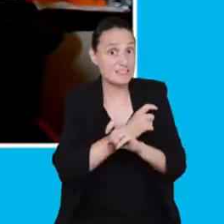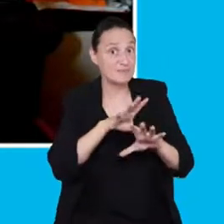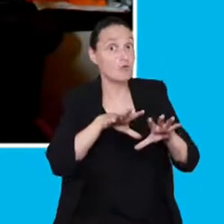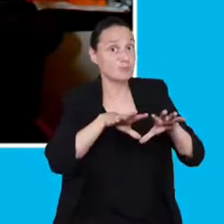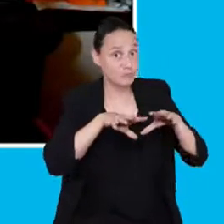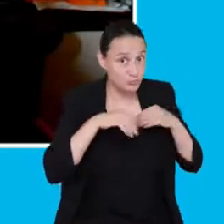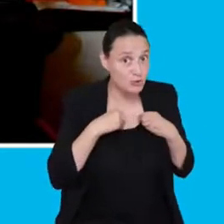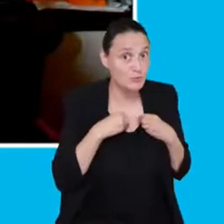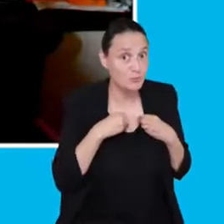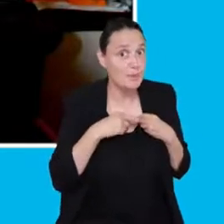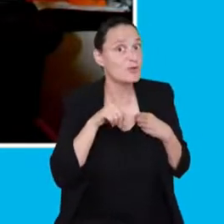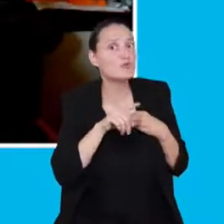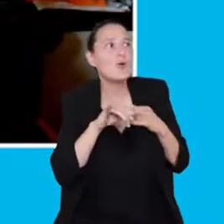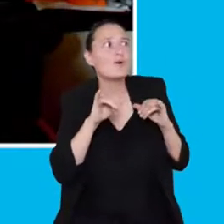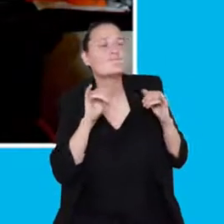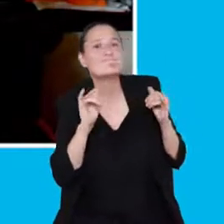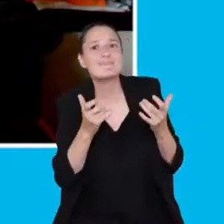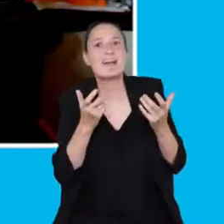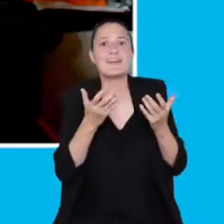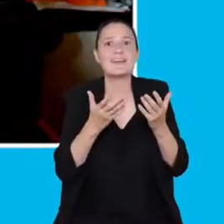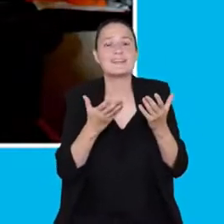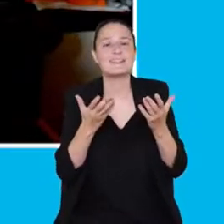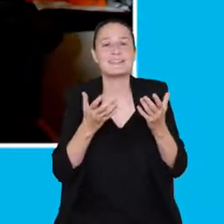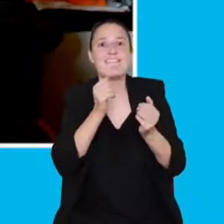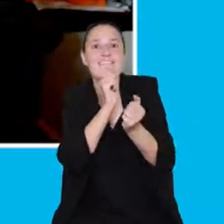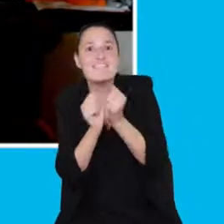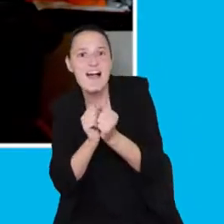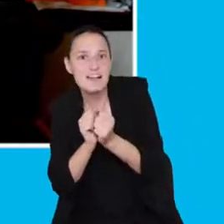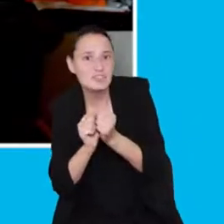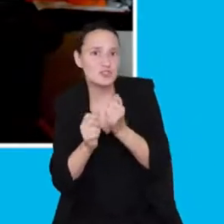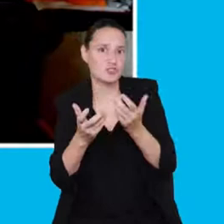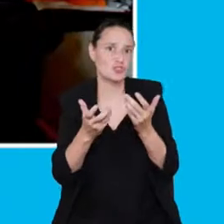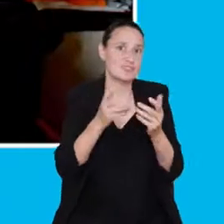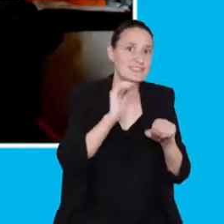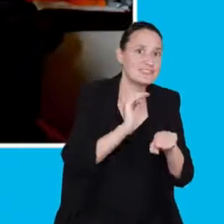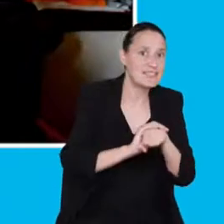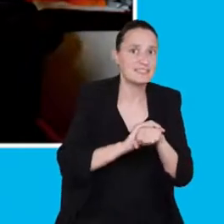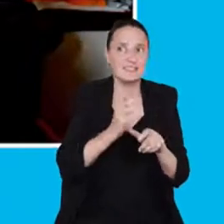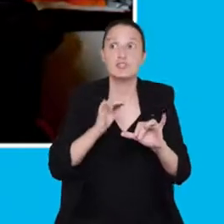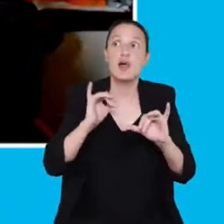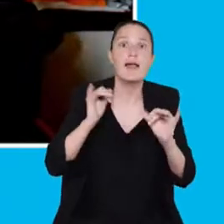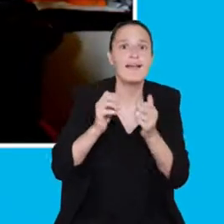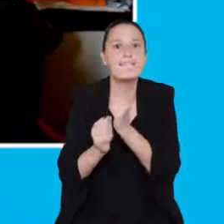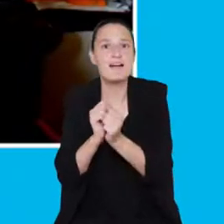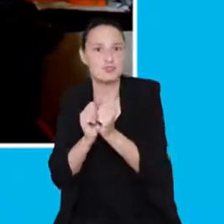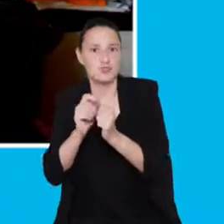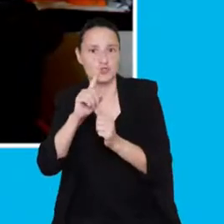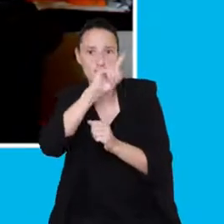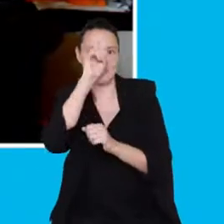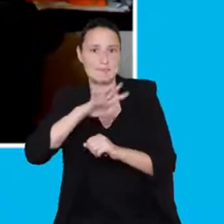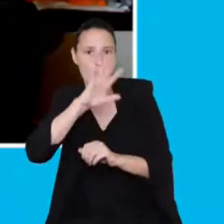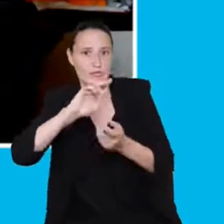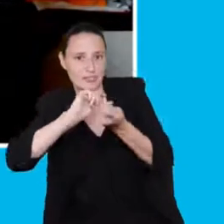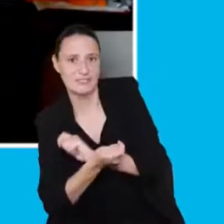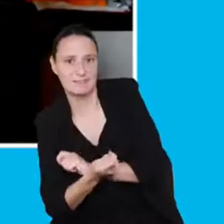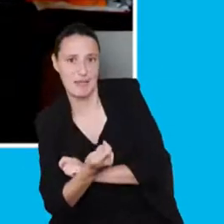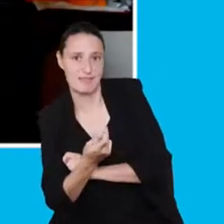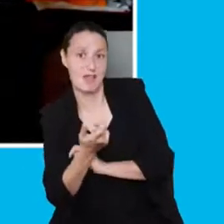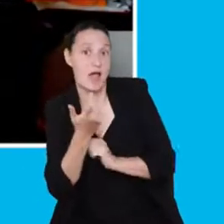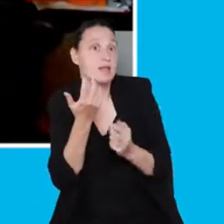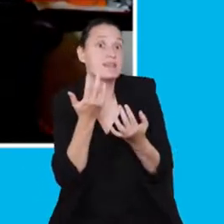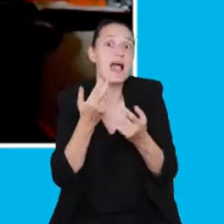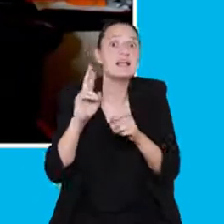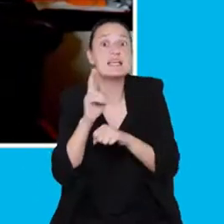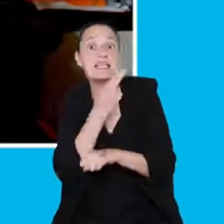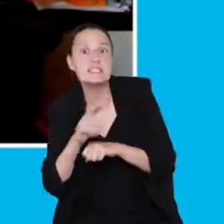na kompromis, jak bardzo możemy walczyć o zmianę społeczną, ile można